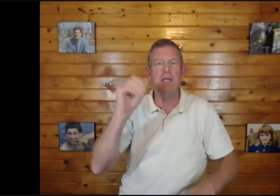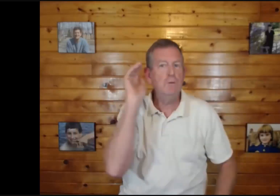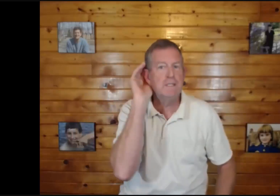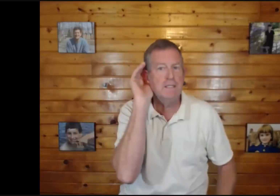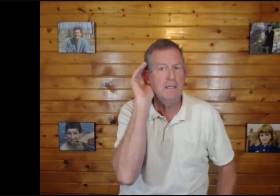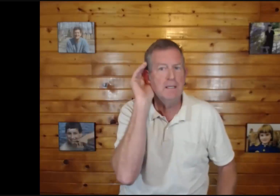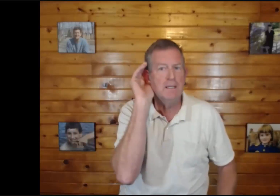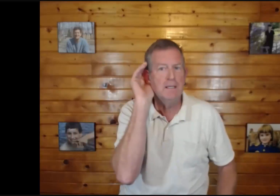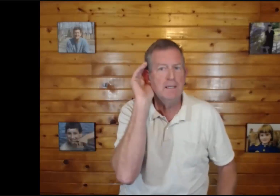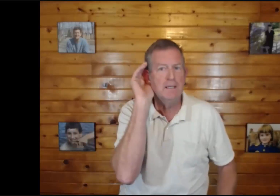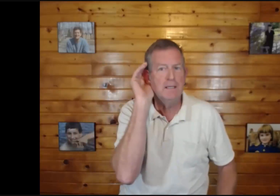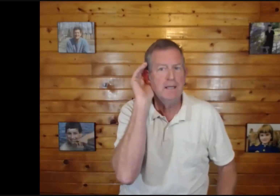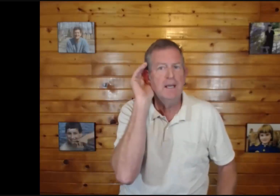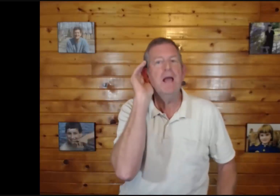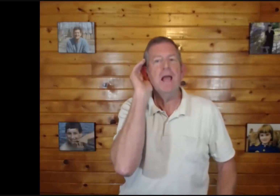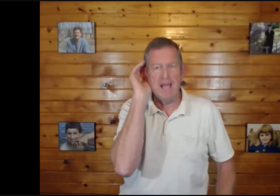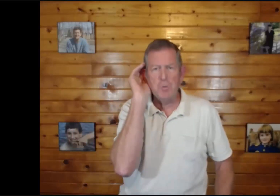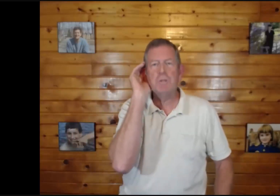bien. Et celui-ci?